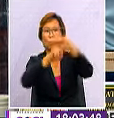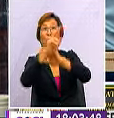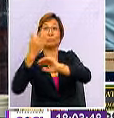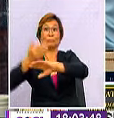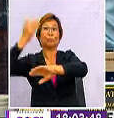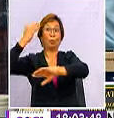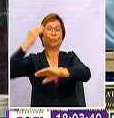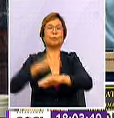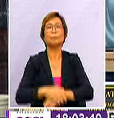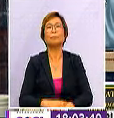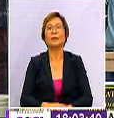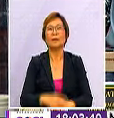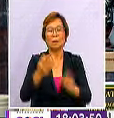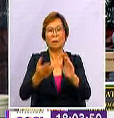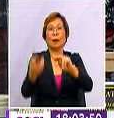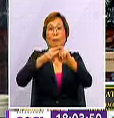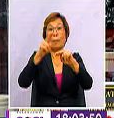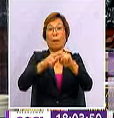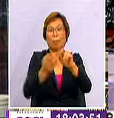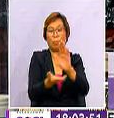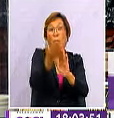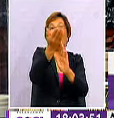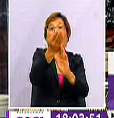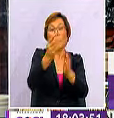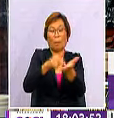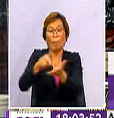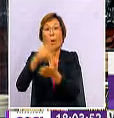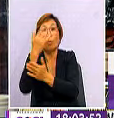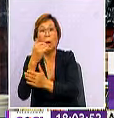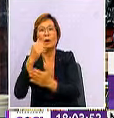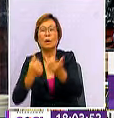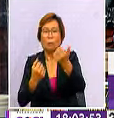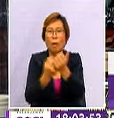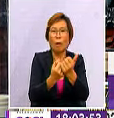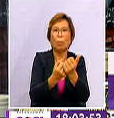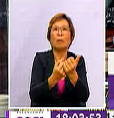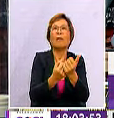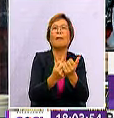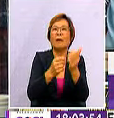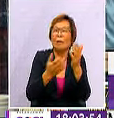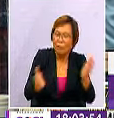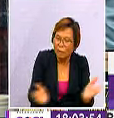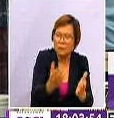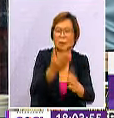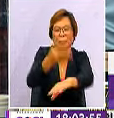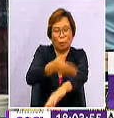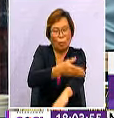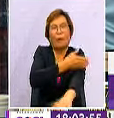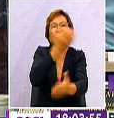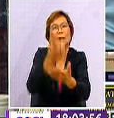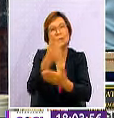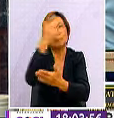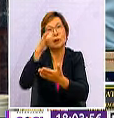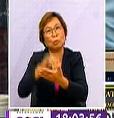asal. Peningkatan perbelanjaan ini bertujuan untuk membiayai pakej rangsangan dan pemulihan ekonomi. Sehubungan